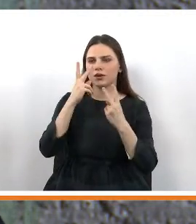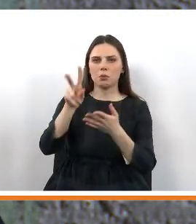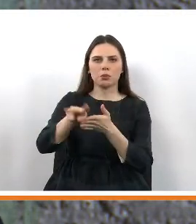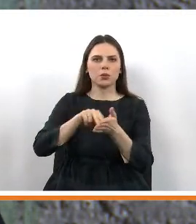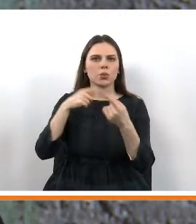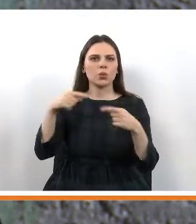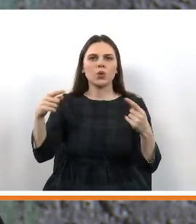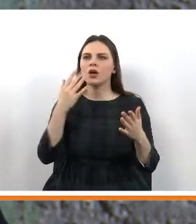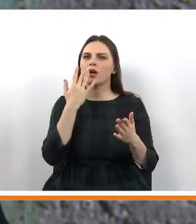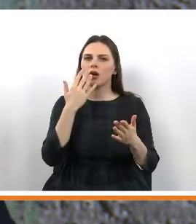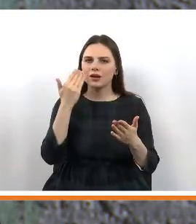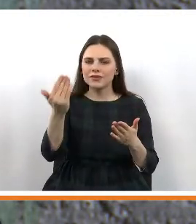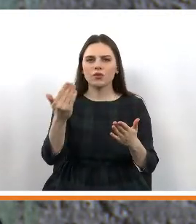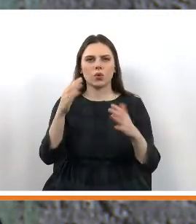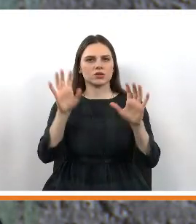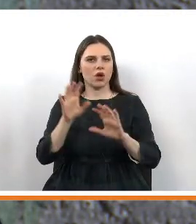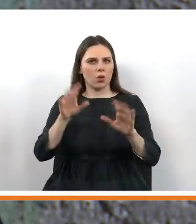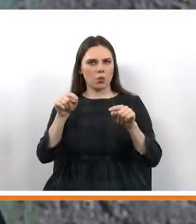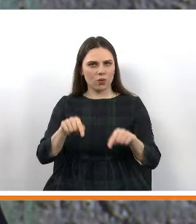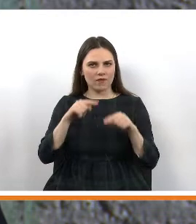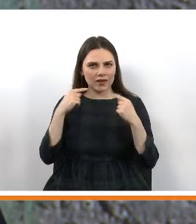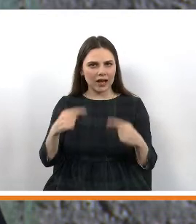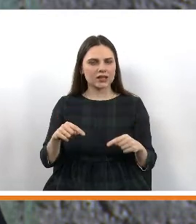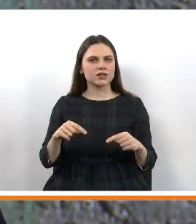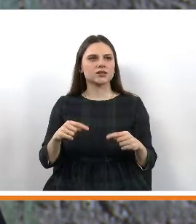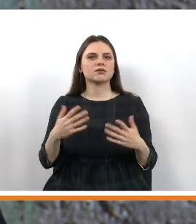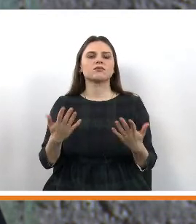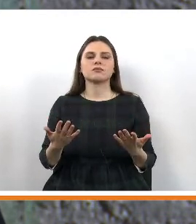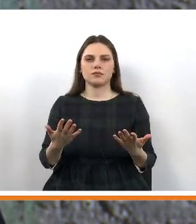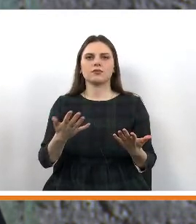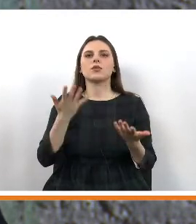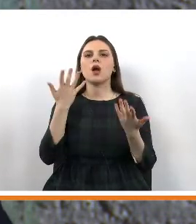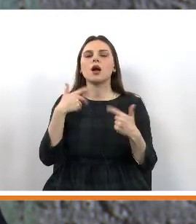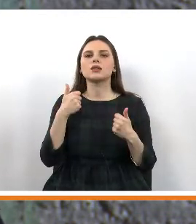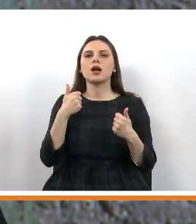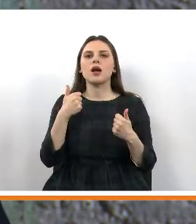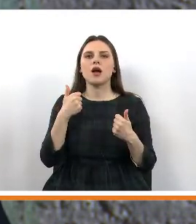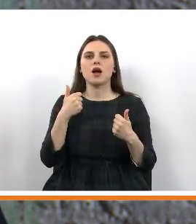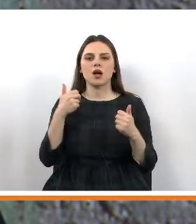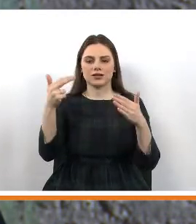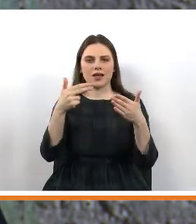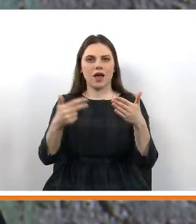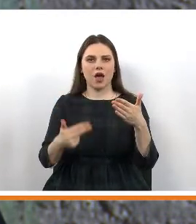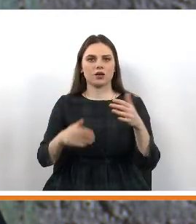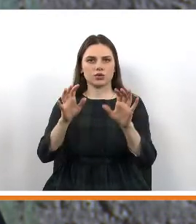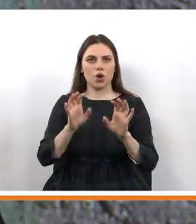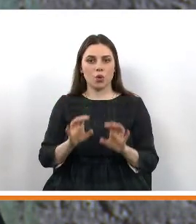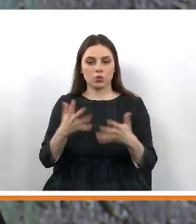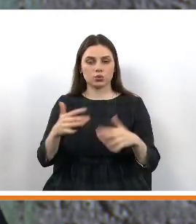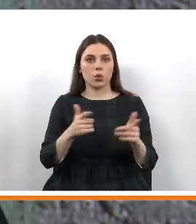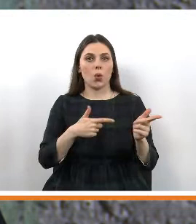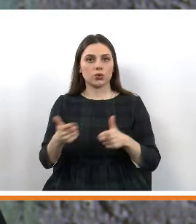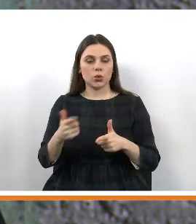представляли немножко законодательную ситуацию у нас в России. И когда текст закона был уже готов, и многие